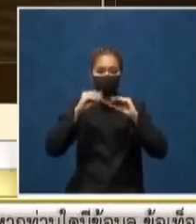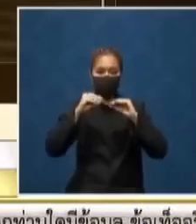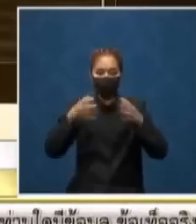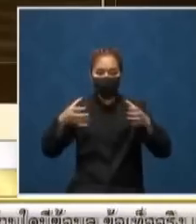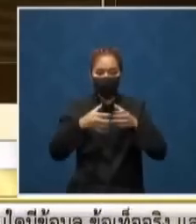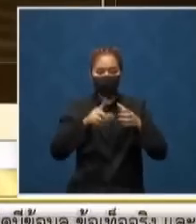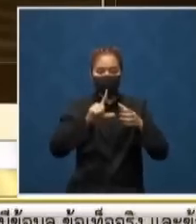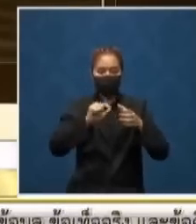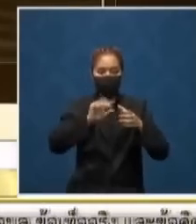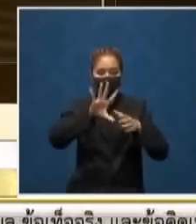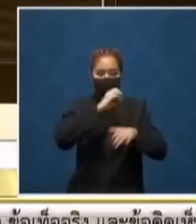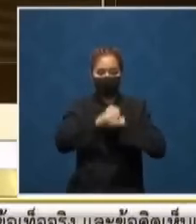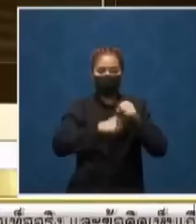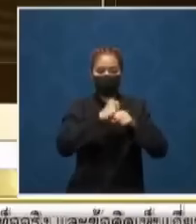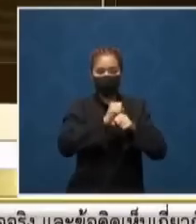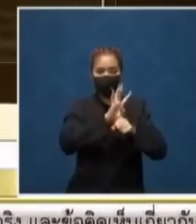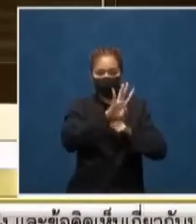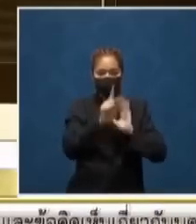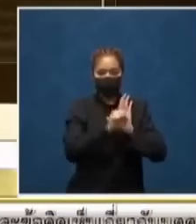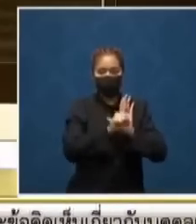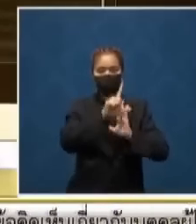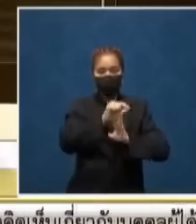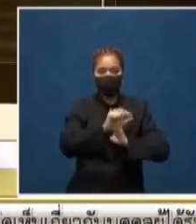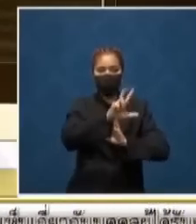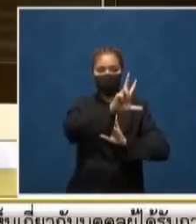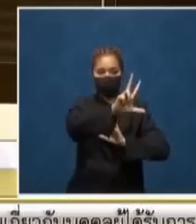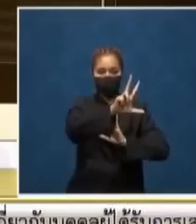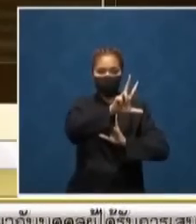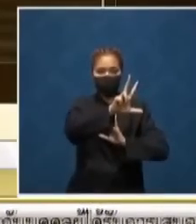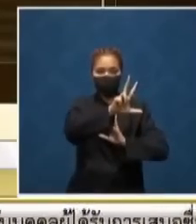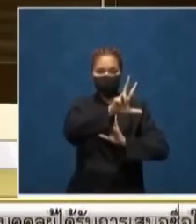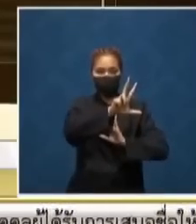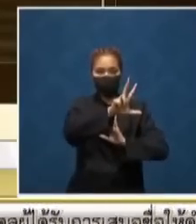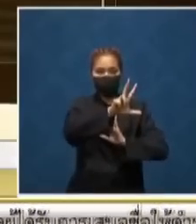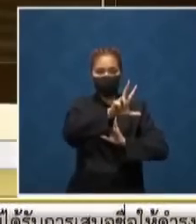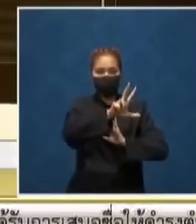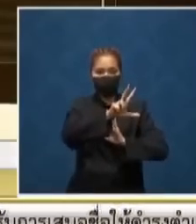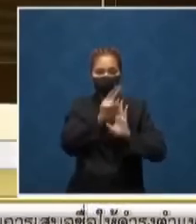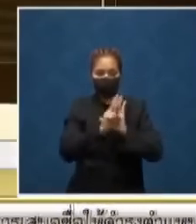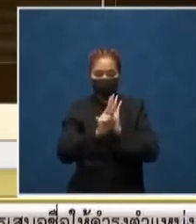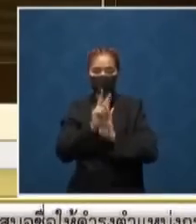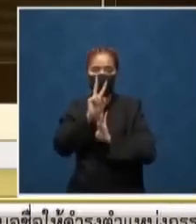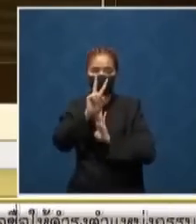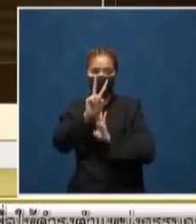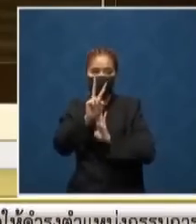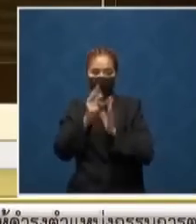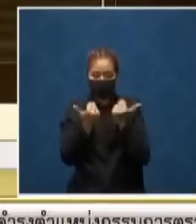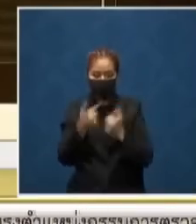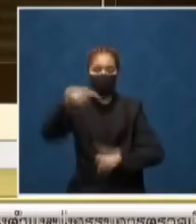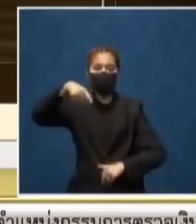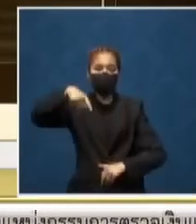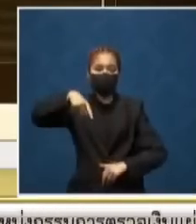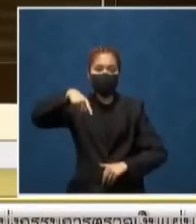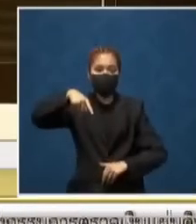ใช่ไหมฮะพอเข้าทีไรเนี่ยพี่กอล์ฟล้มทุกทีนะฮะเข้าทีไรร่วมทุกทีเผลอๆเนี่ยถ้า